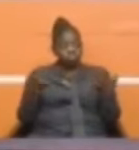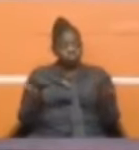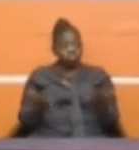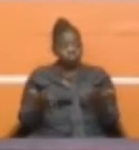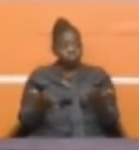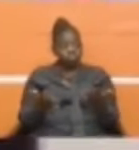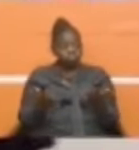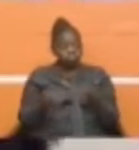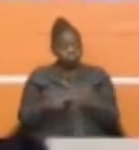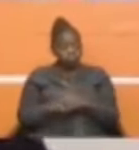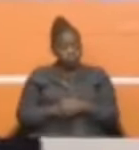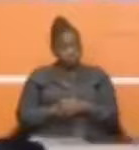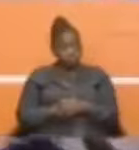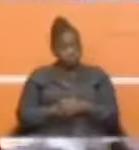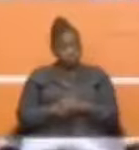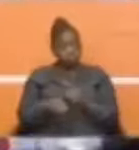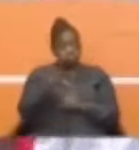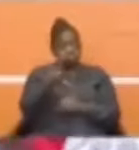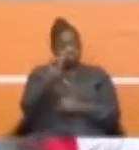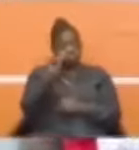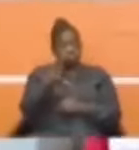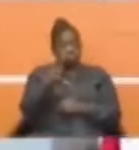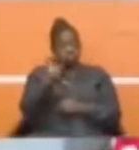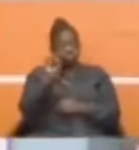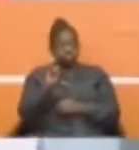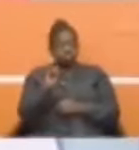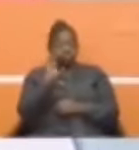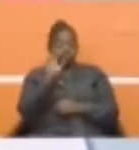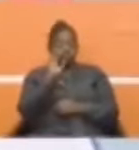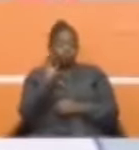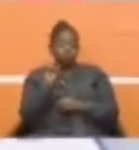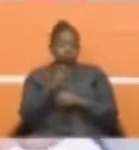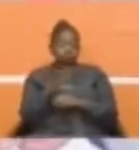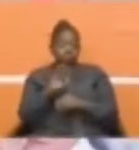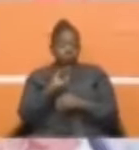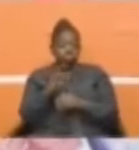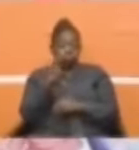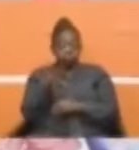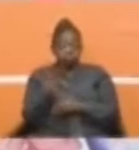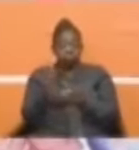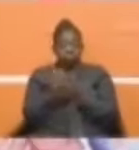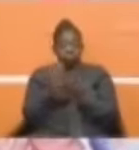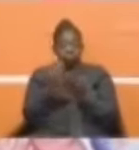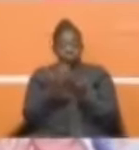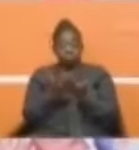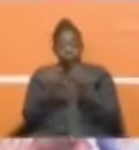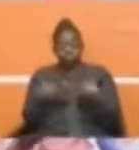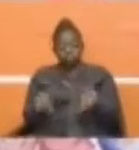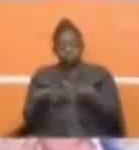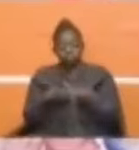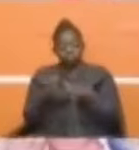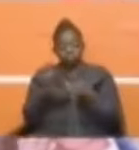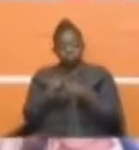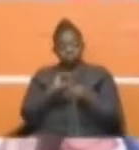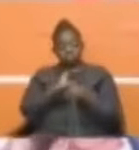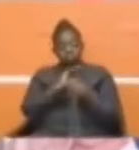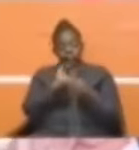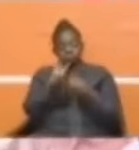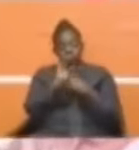akatofaali akalala. Ye Kyagulanyi akuutidde abakyala obutenyoma kubanga bamuwende eri eggwanga bw'atyo n'abasaba okwenyigira